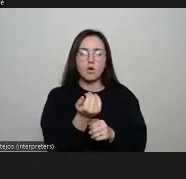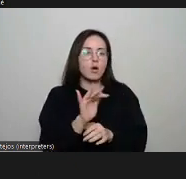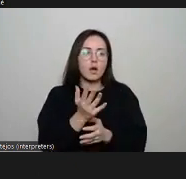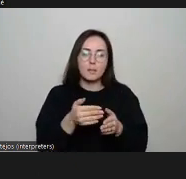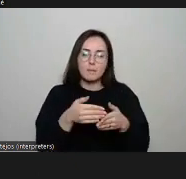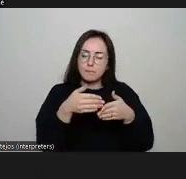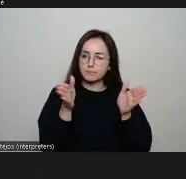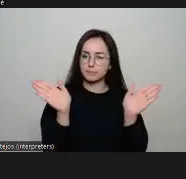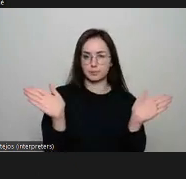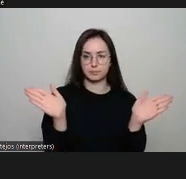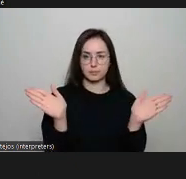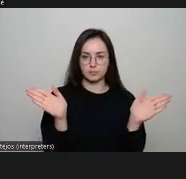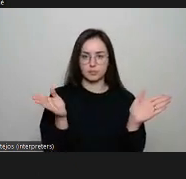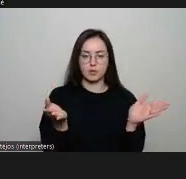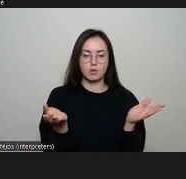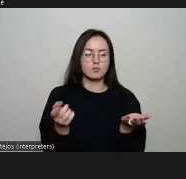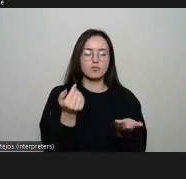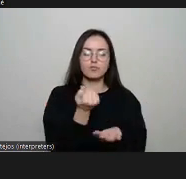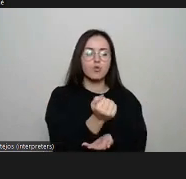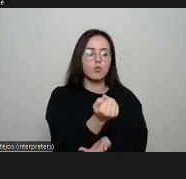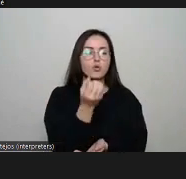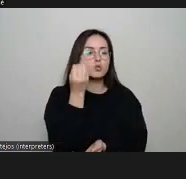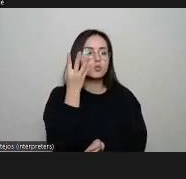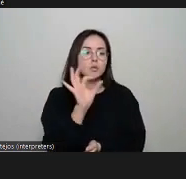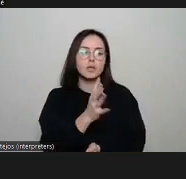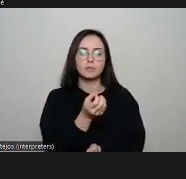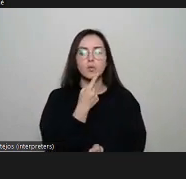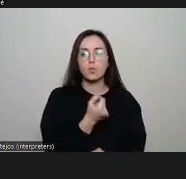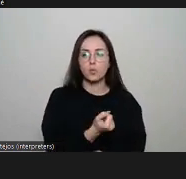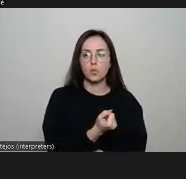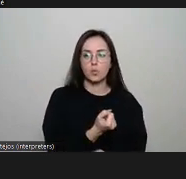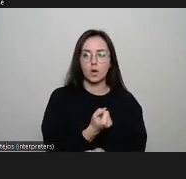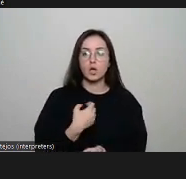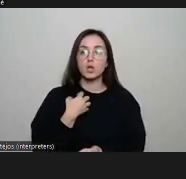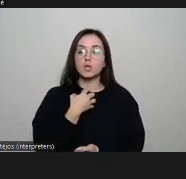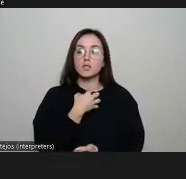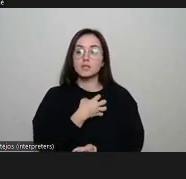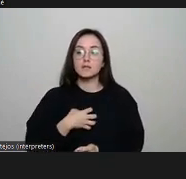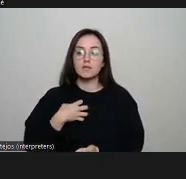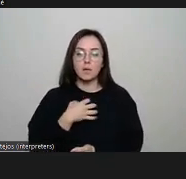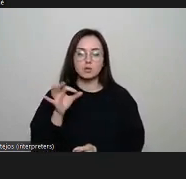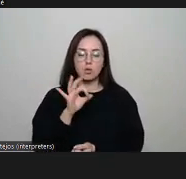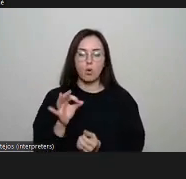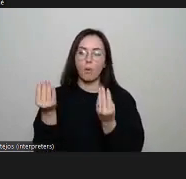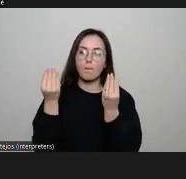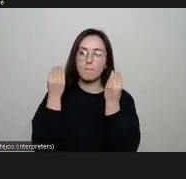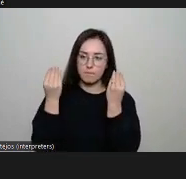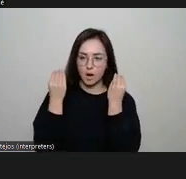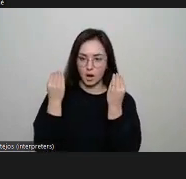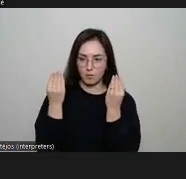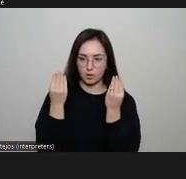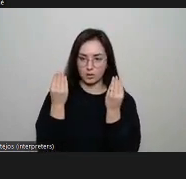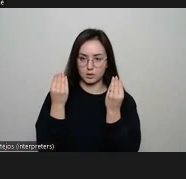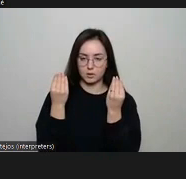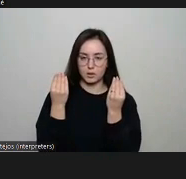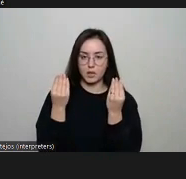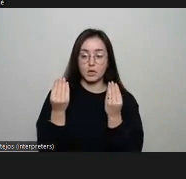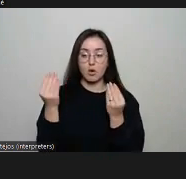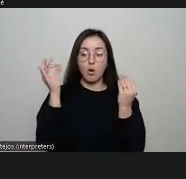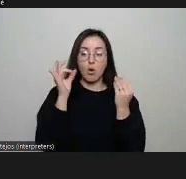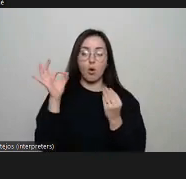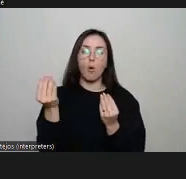platus dalykas, todėl geriausia integracija vyksta per konceptus. Ir mes konceptualus mokymuose nei apie jį kalbam,